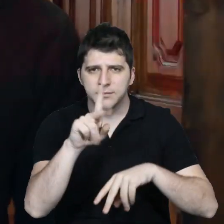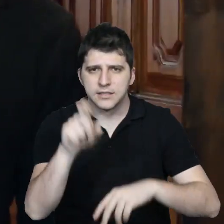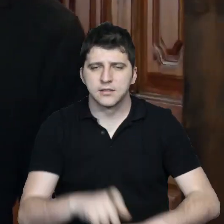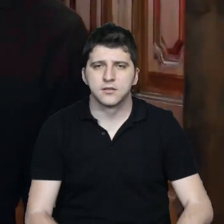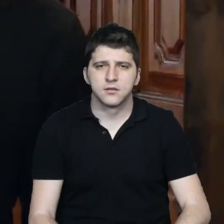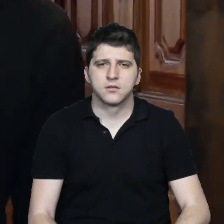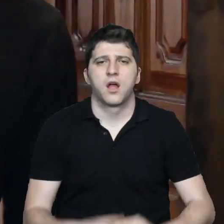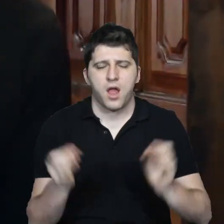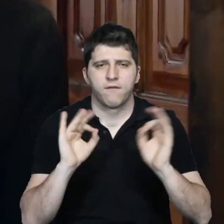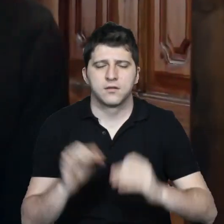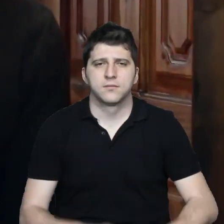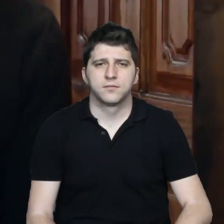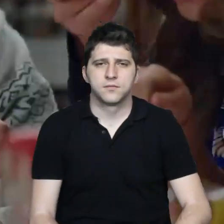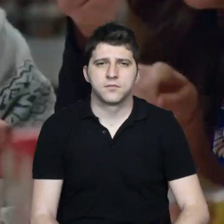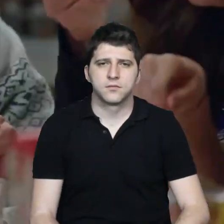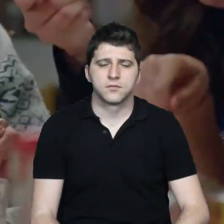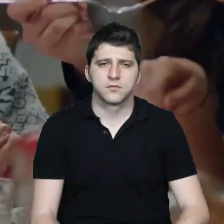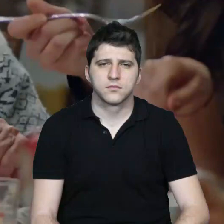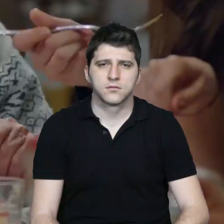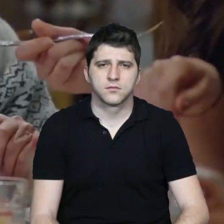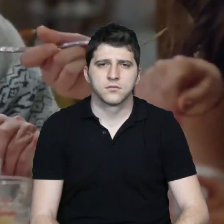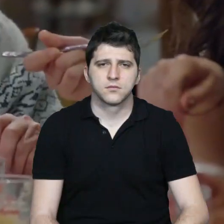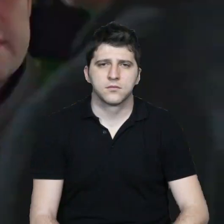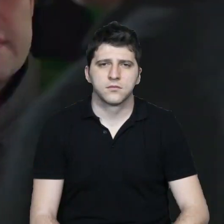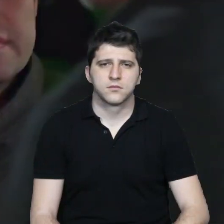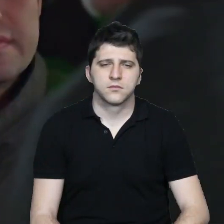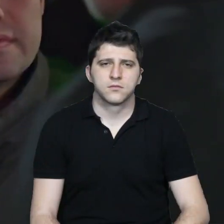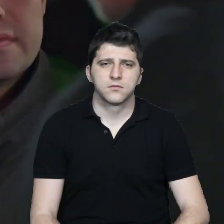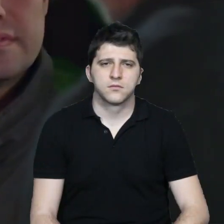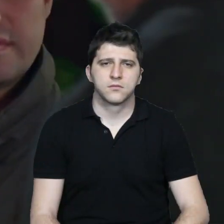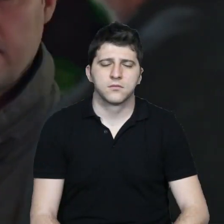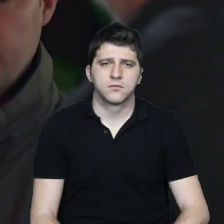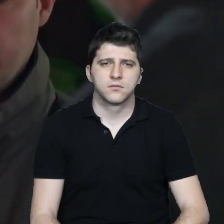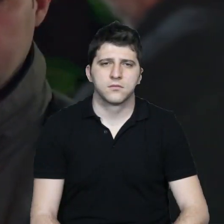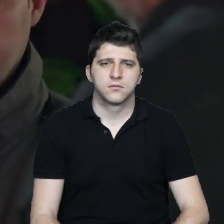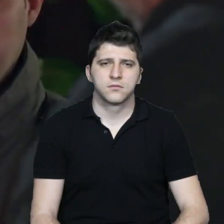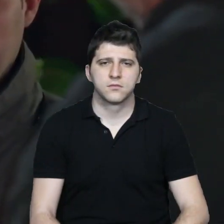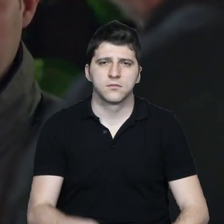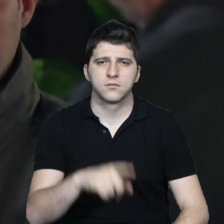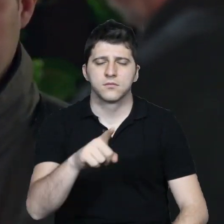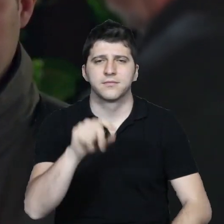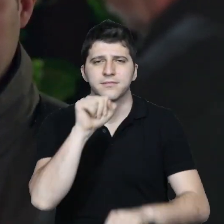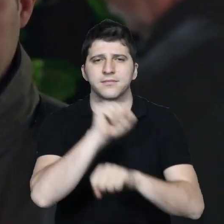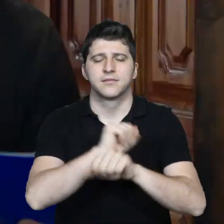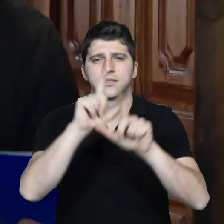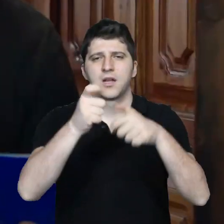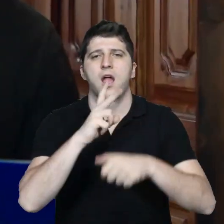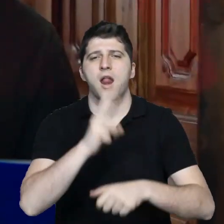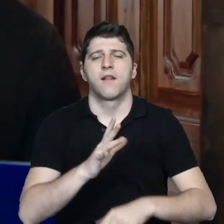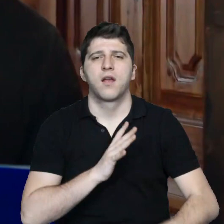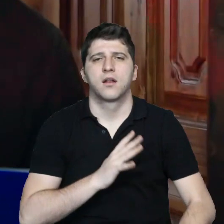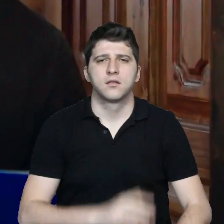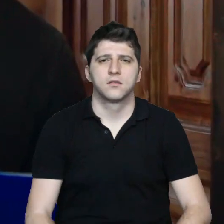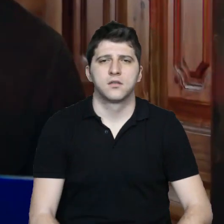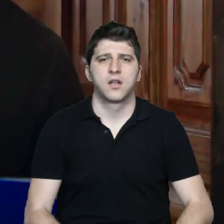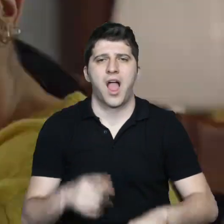Evet. Faik kulak verdi. Hakkınızda gözaltı kararı var. Avukat dosyayı